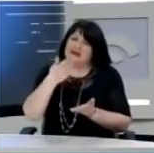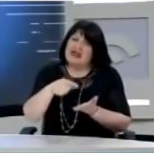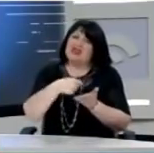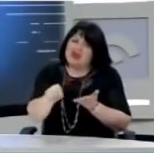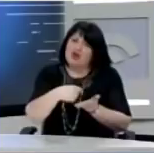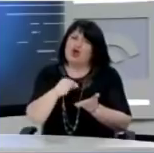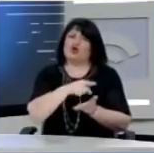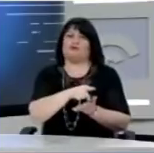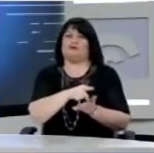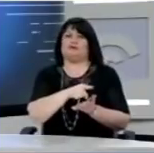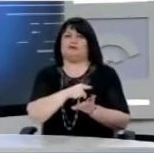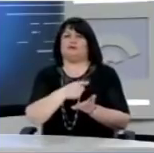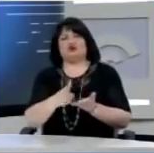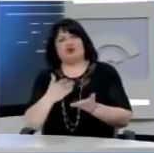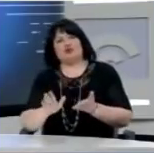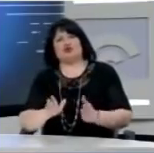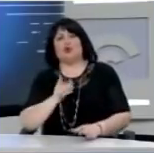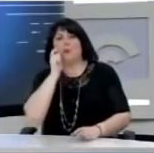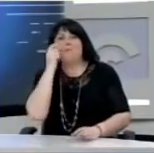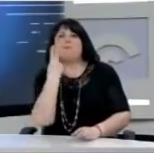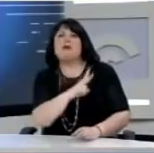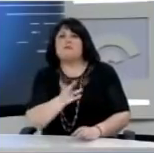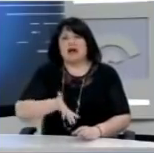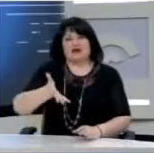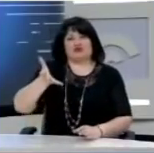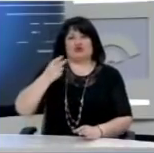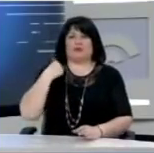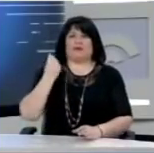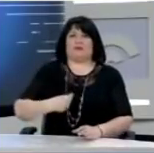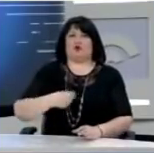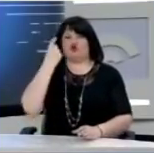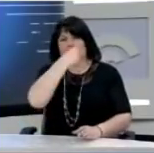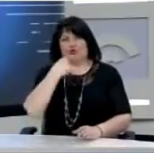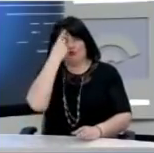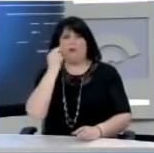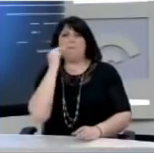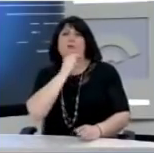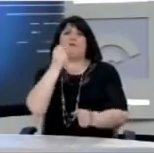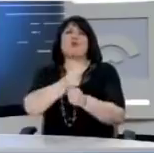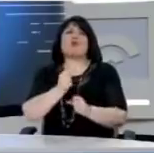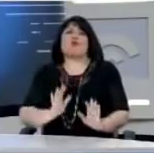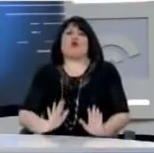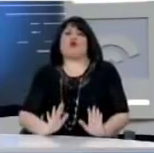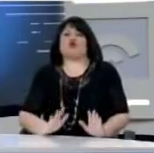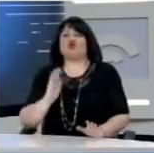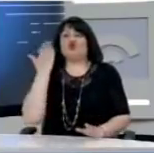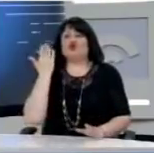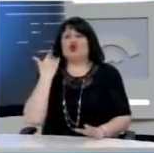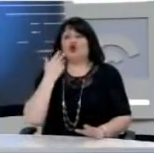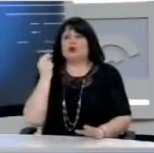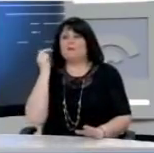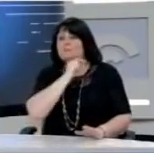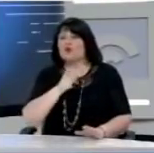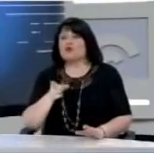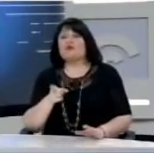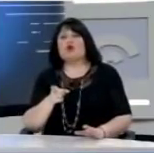κιόλας. Ο πατέρας σας, λοιπόν, ήταν ένα δημόσιο πρόσωπο, πρωθυπουργός. Εκείνη την εποχή που ήταν ο